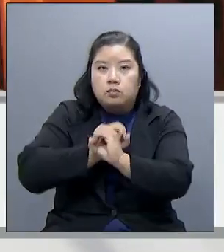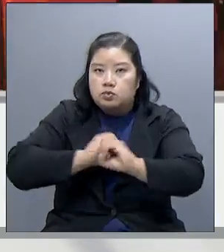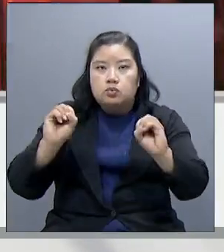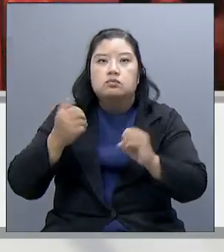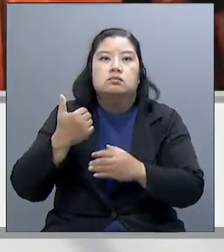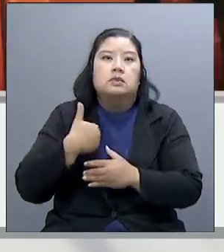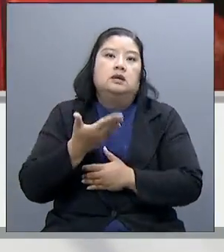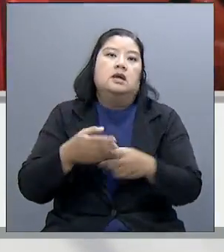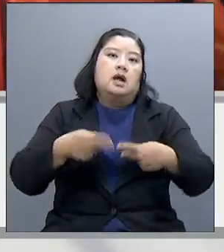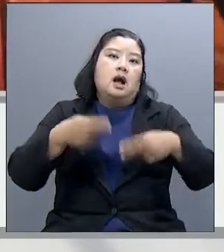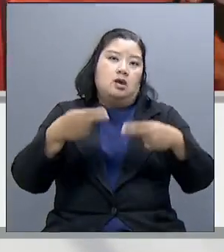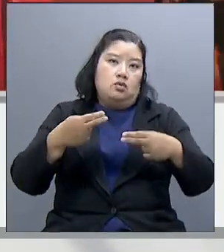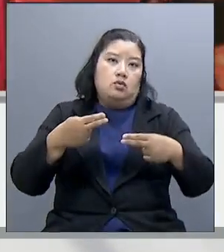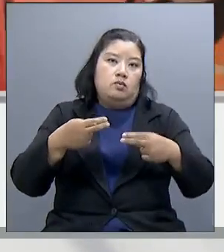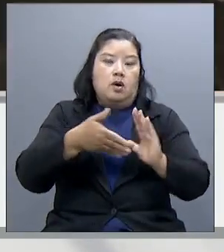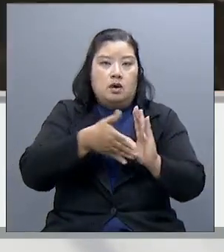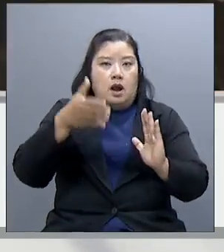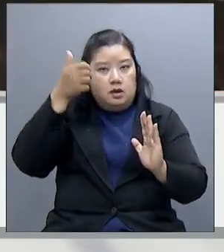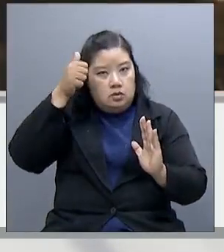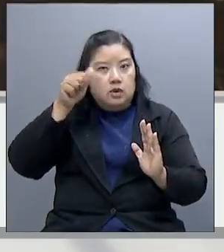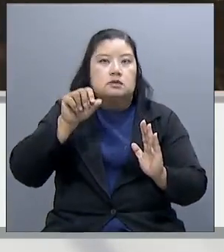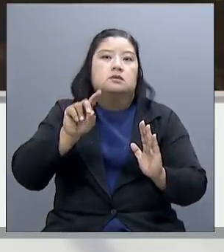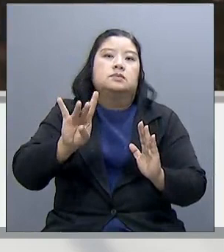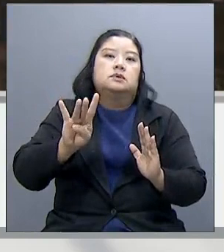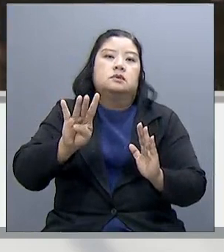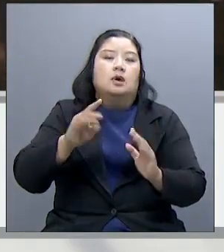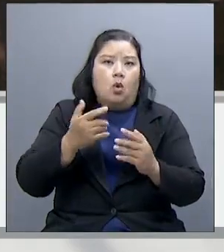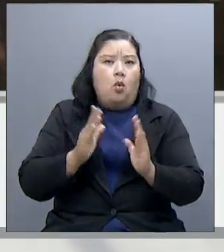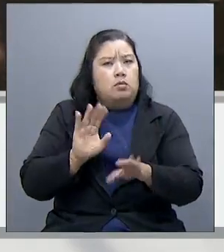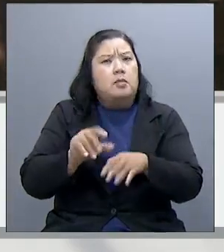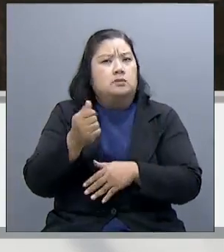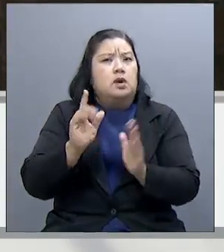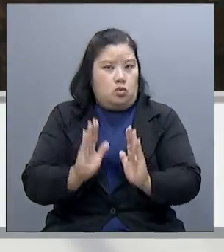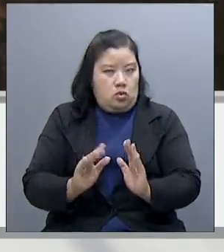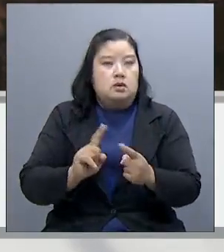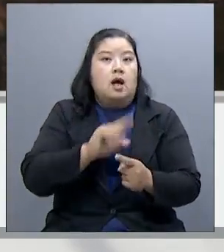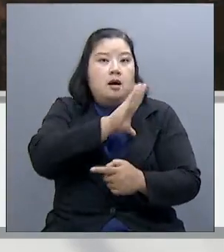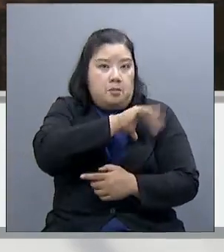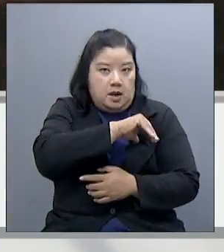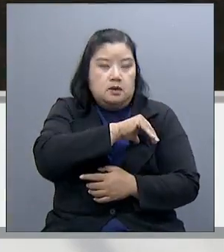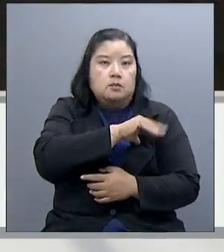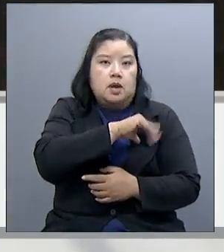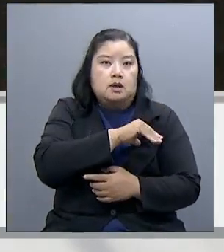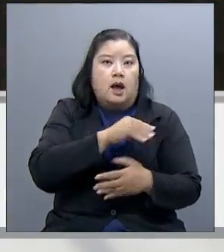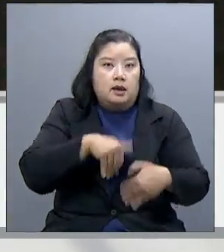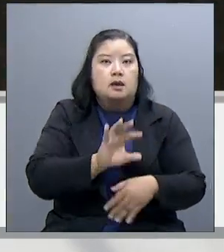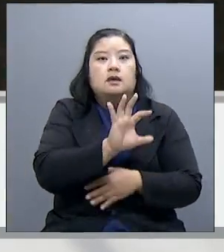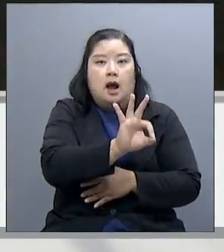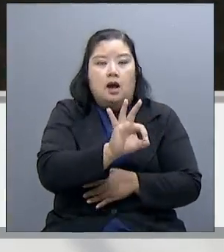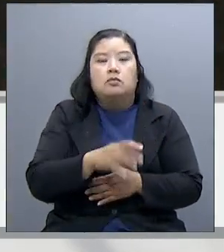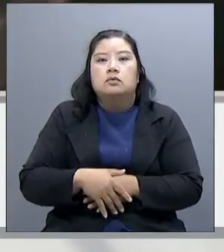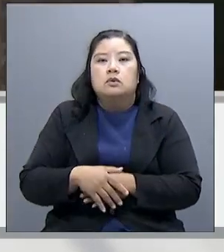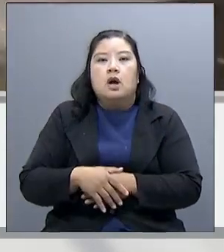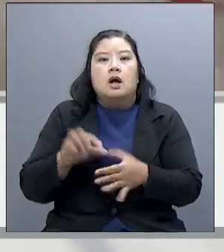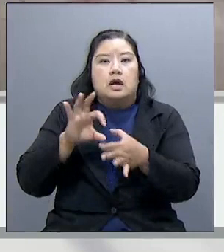ที่เกิดขึ้นมาในช่วงเกือบ2สัปดาห์นี้แล้วอย่างน้อย11คนเป็นชาวปาเลสไตน์9คนนะคะเลบานอน1